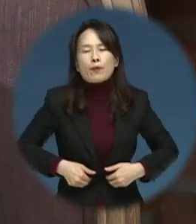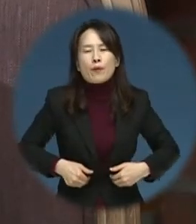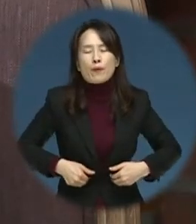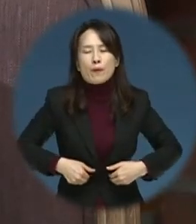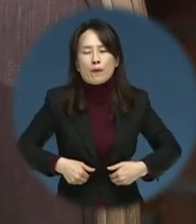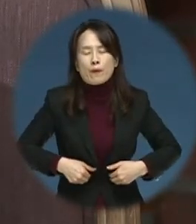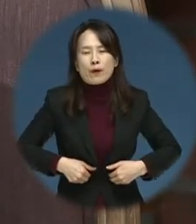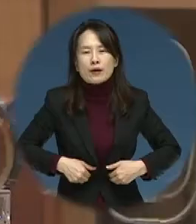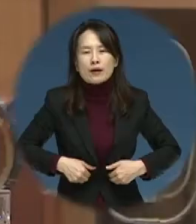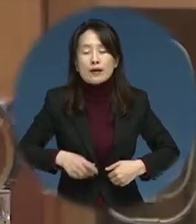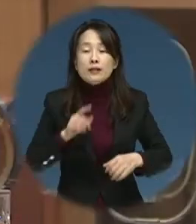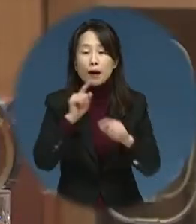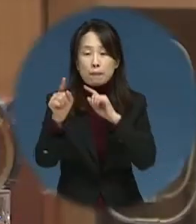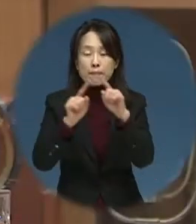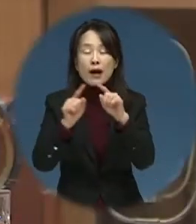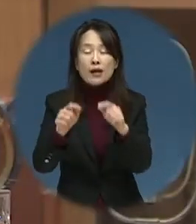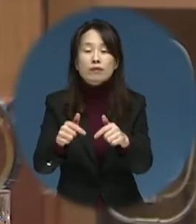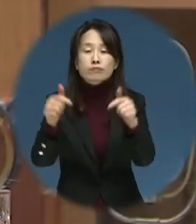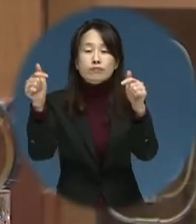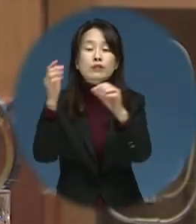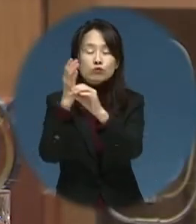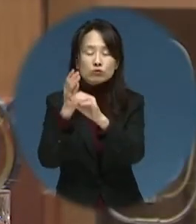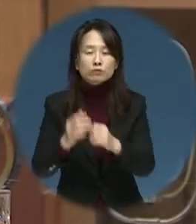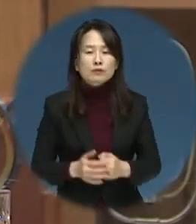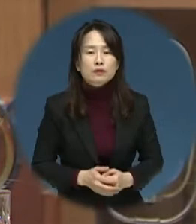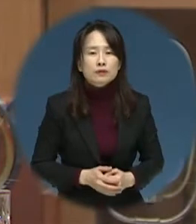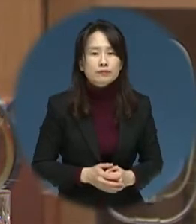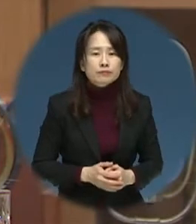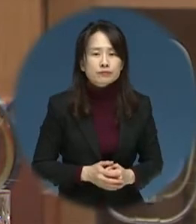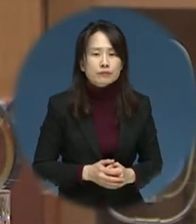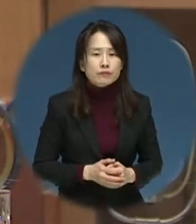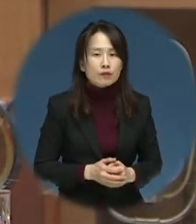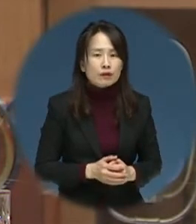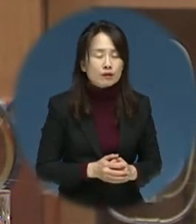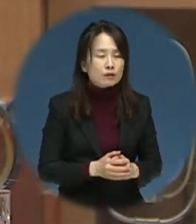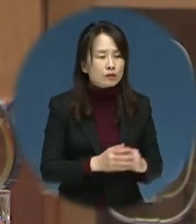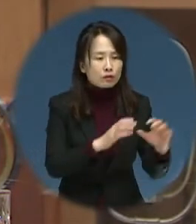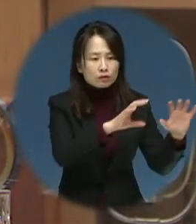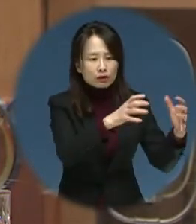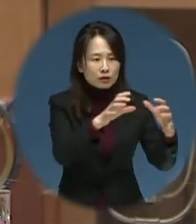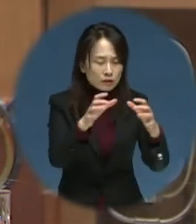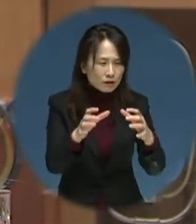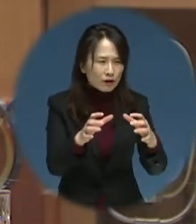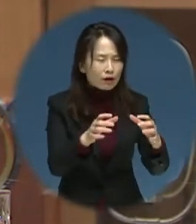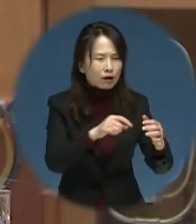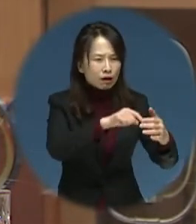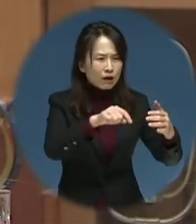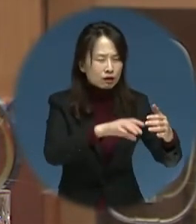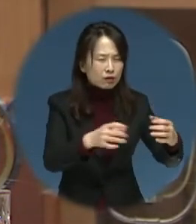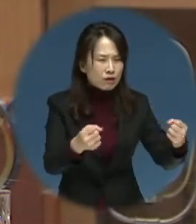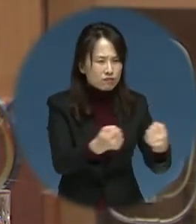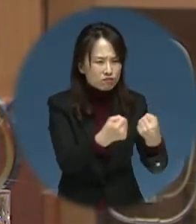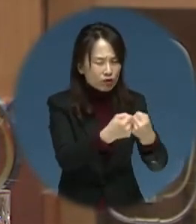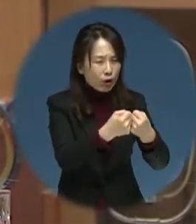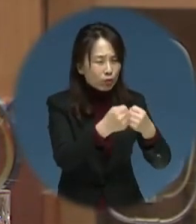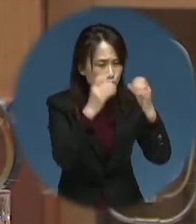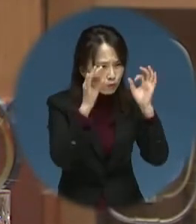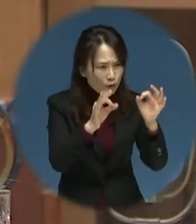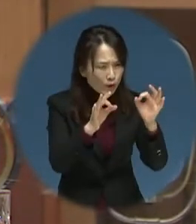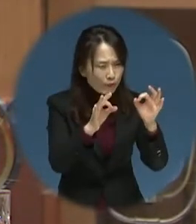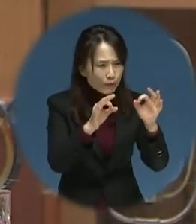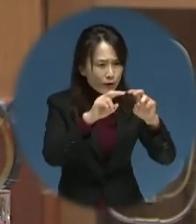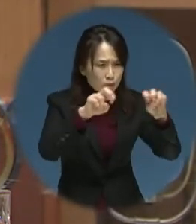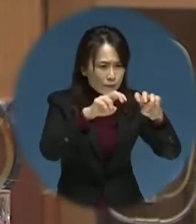굉장히 강하고 일어나게 있습니다. 중동 지역 국가 간의 무슨 국가 내에도 그렇고 국가 간의 어떤 분쟁들이 보면 종교에